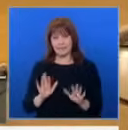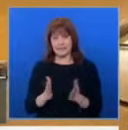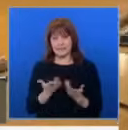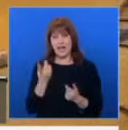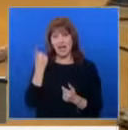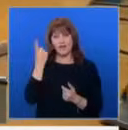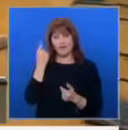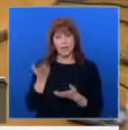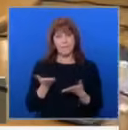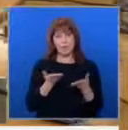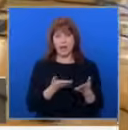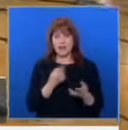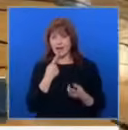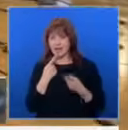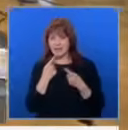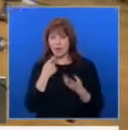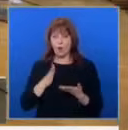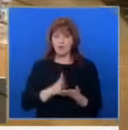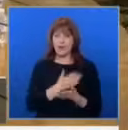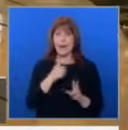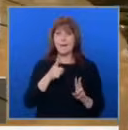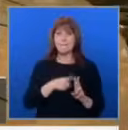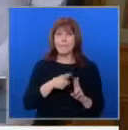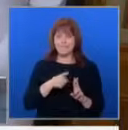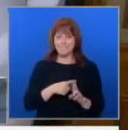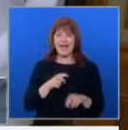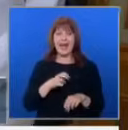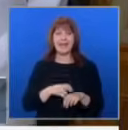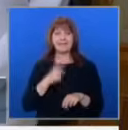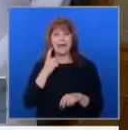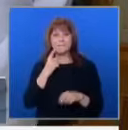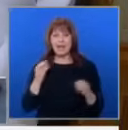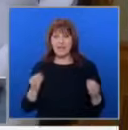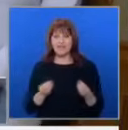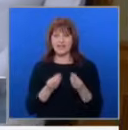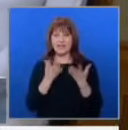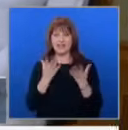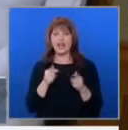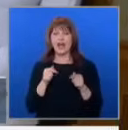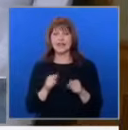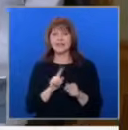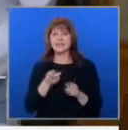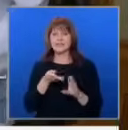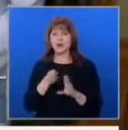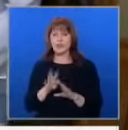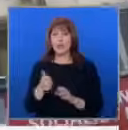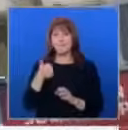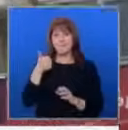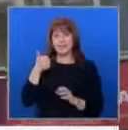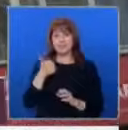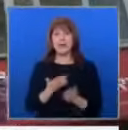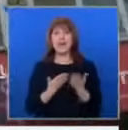като вчера поканата за разговори отхвърлиха ПП, ДБ и Възраждане, днес на втория ден от консултациите не се явиха БСП и